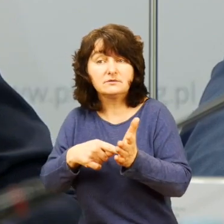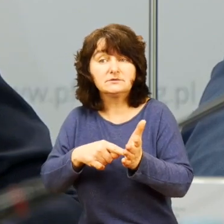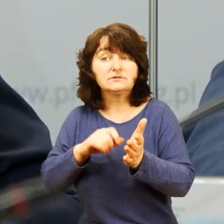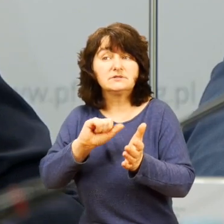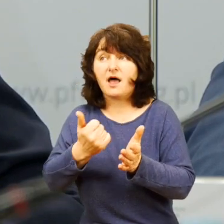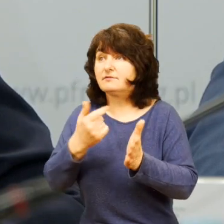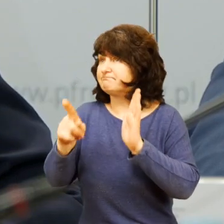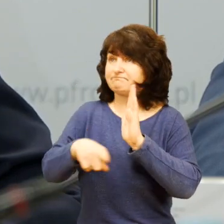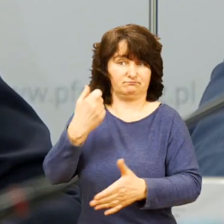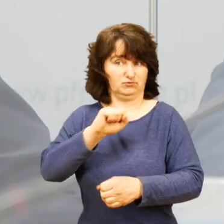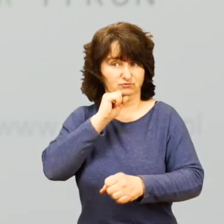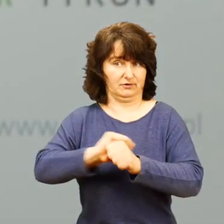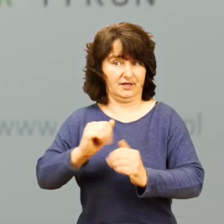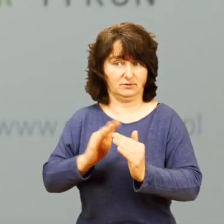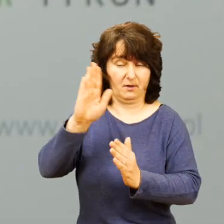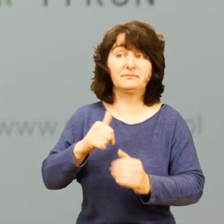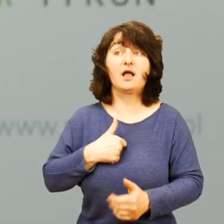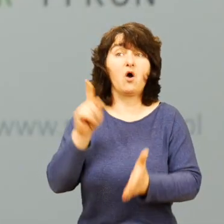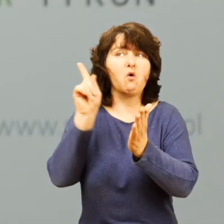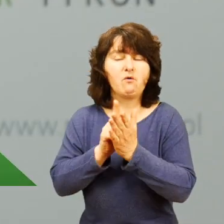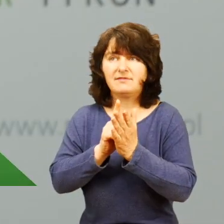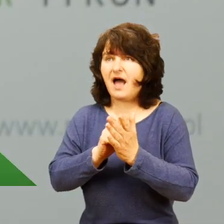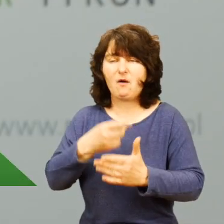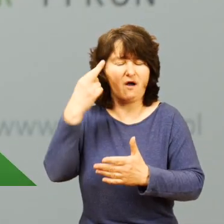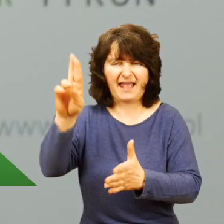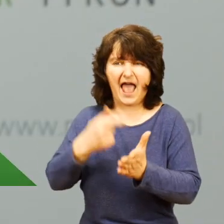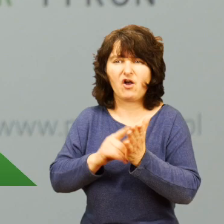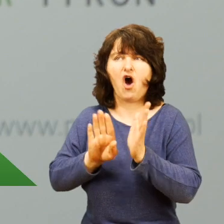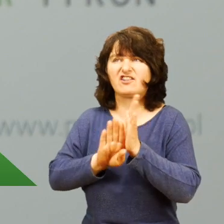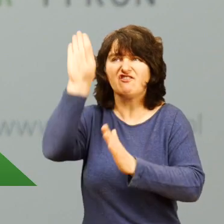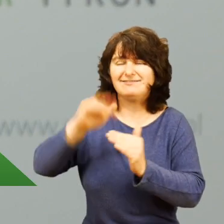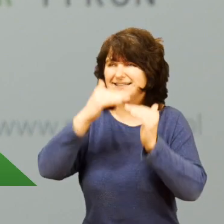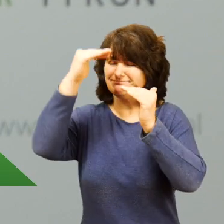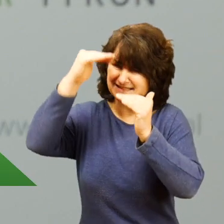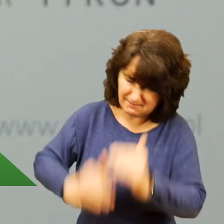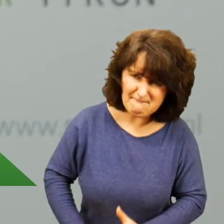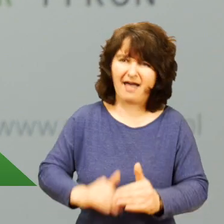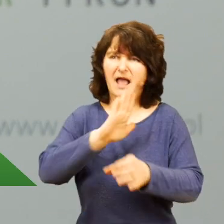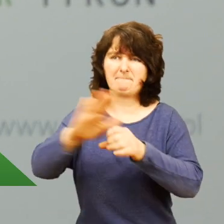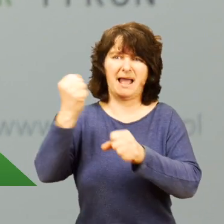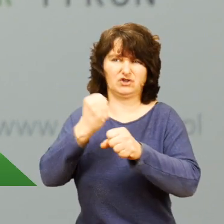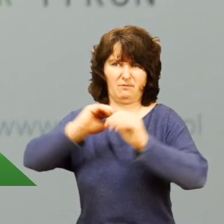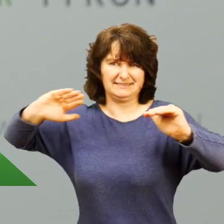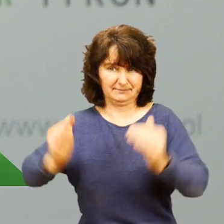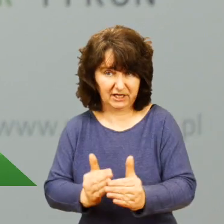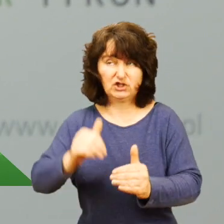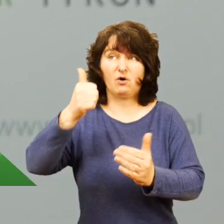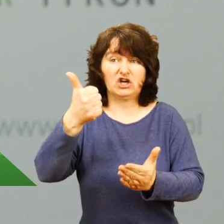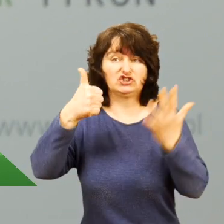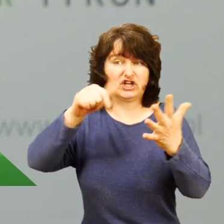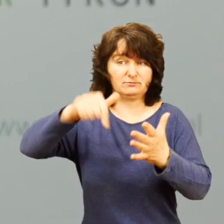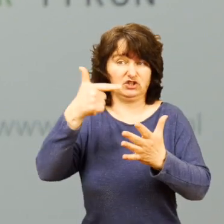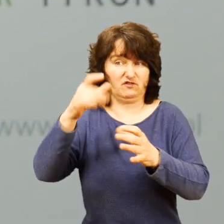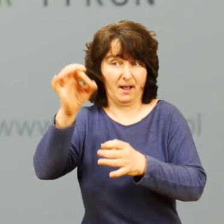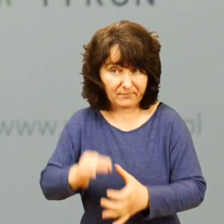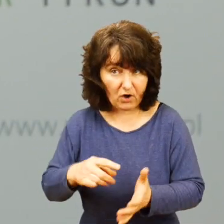pory nienotowane. Osiągnęliśmy rekordowe wyniki, jeśli chodzi o spadek bezrobocia do 6,2%,